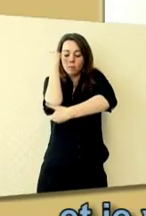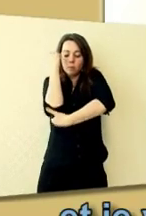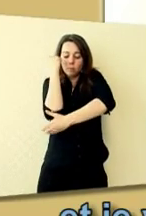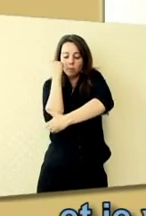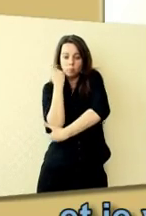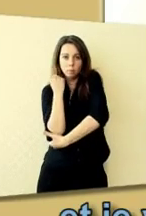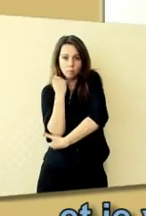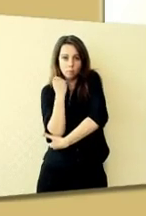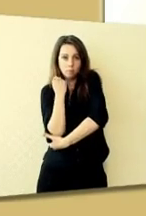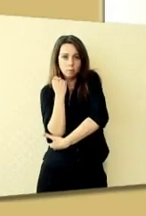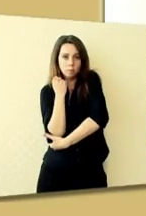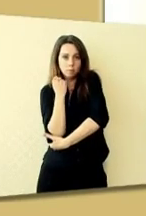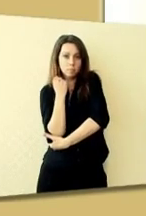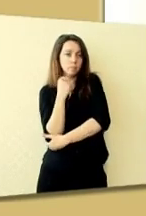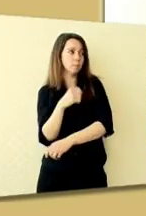Et je vais venir tirer ici.